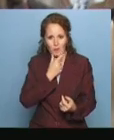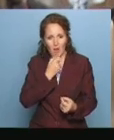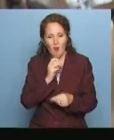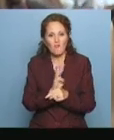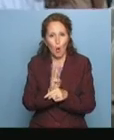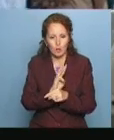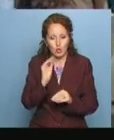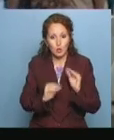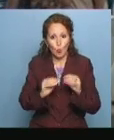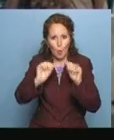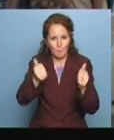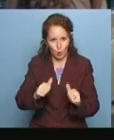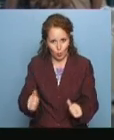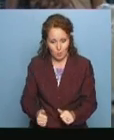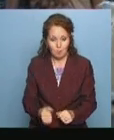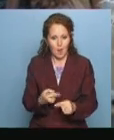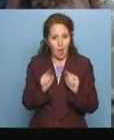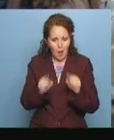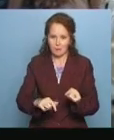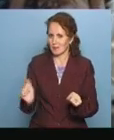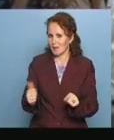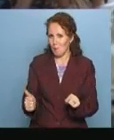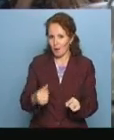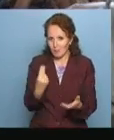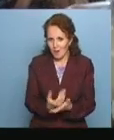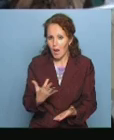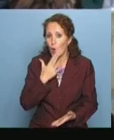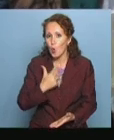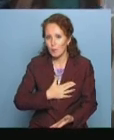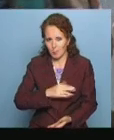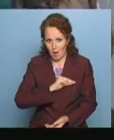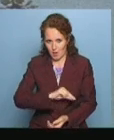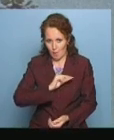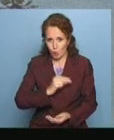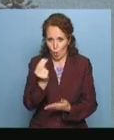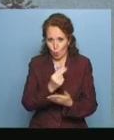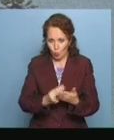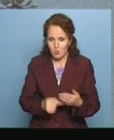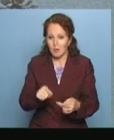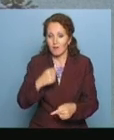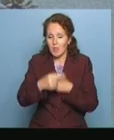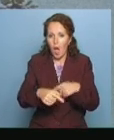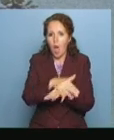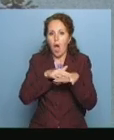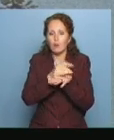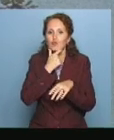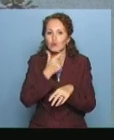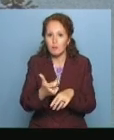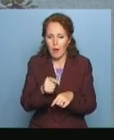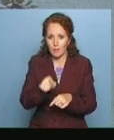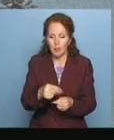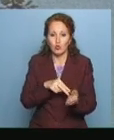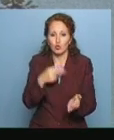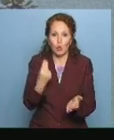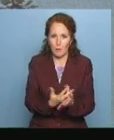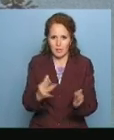Ирины Андреевой. А это самая дорогая и любимая работа художника, рядом с которой всегда аншлаг. По оценке британских экспертов, ее стоимость не